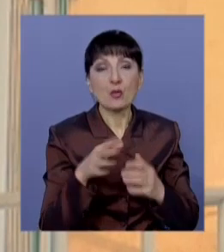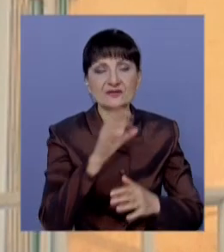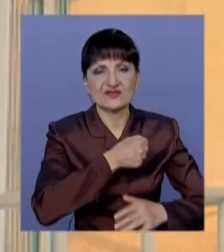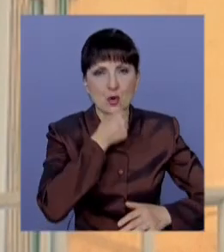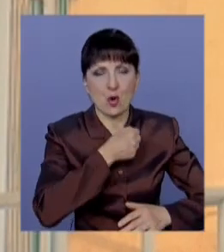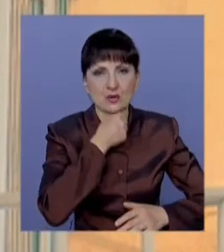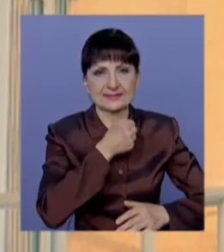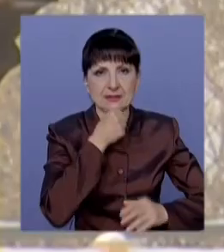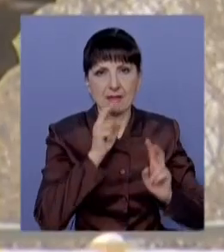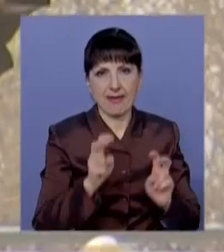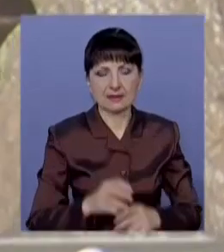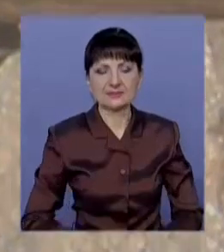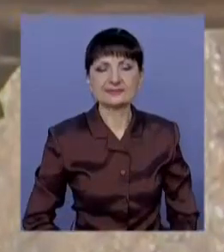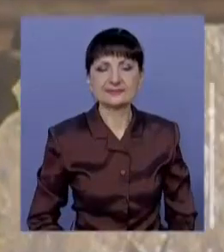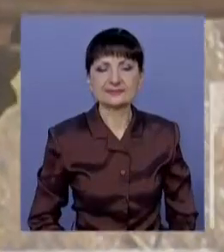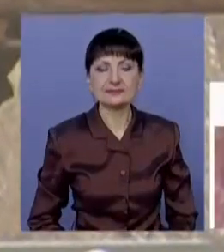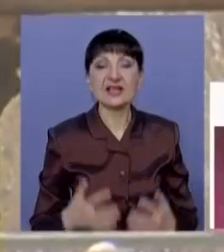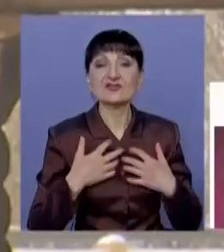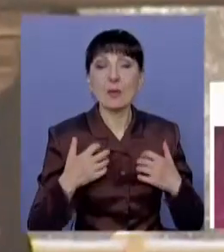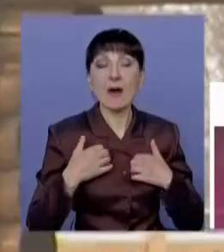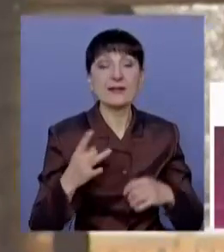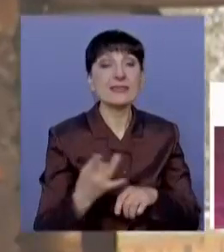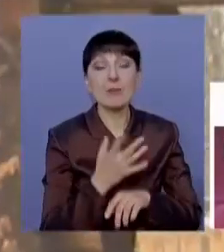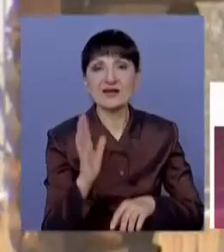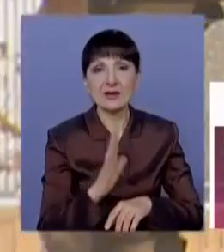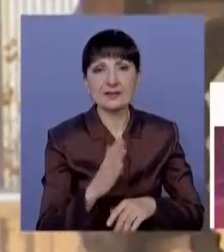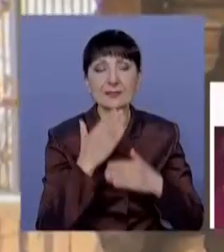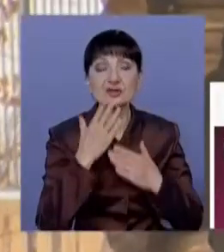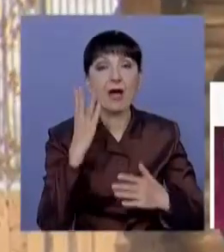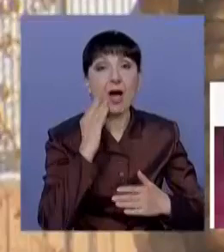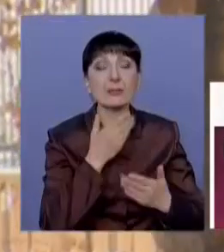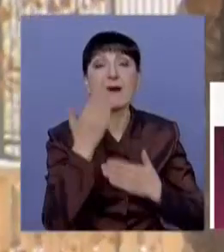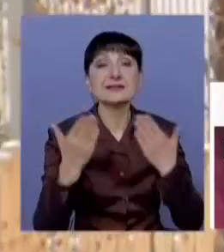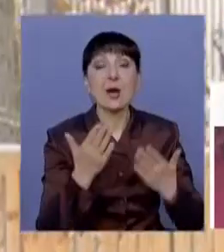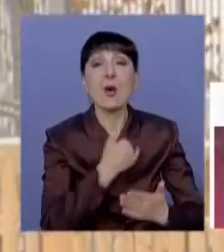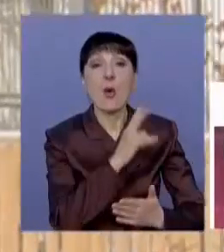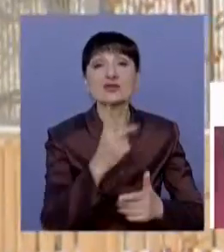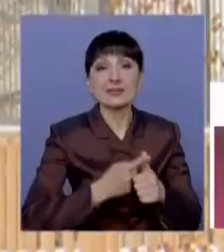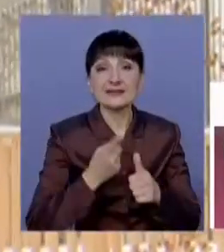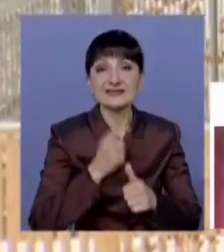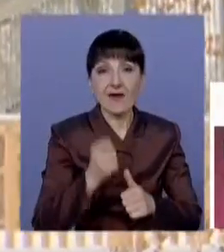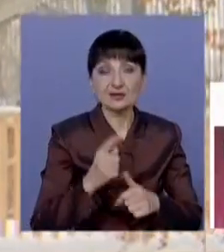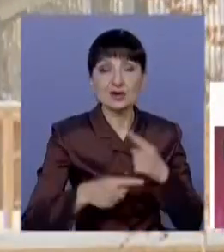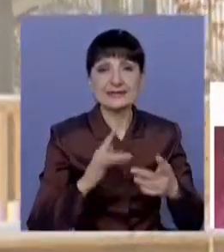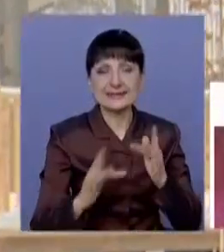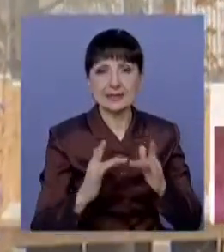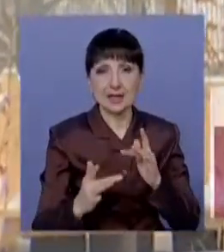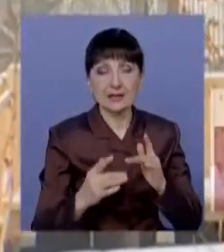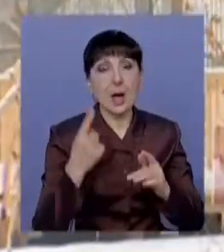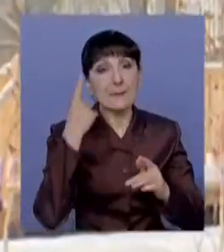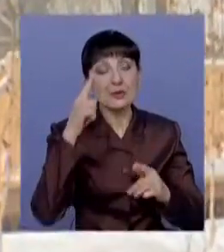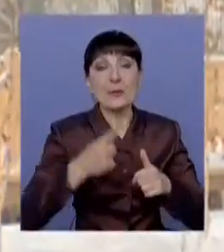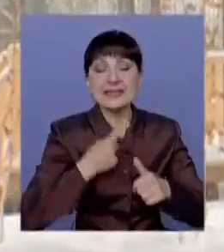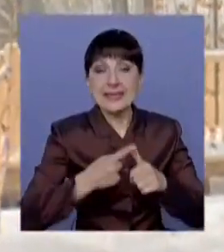по кошачьим меркам. В зоопарке не первый раз обращаются к алматинцам через социальные сети. Кроме просьбы придумать имя